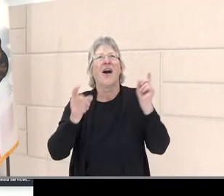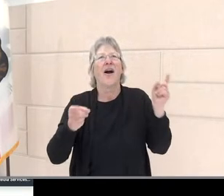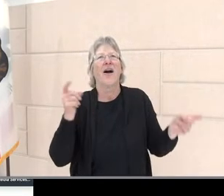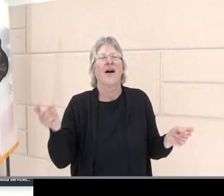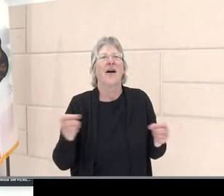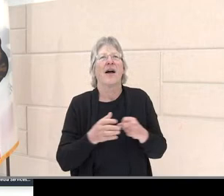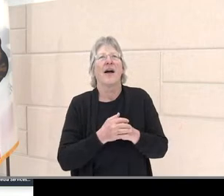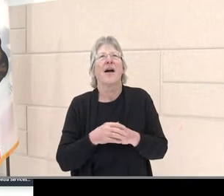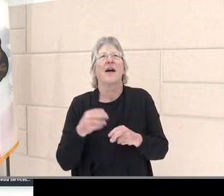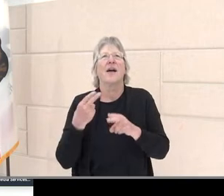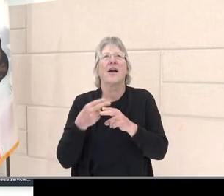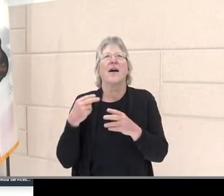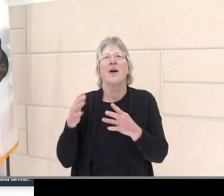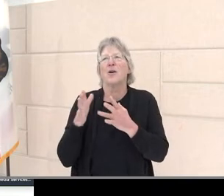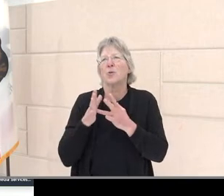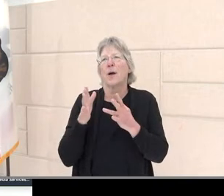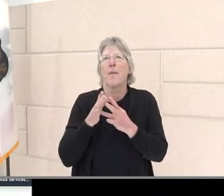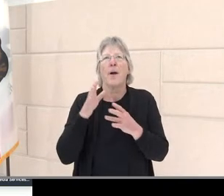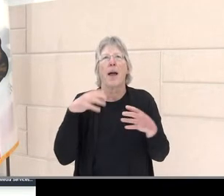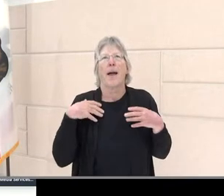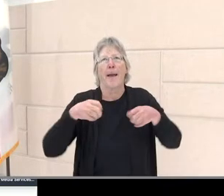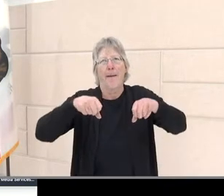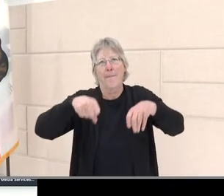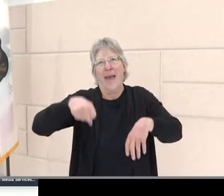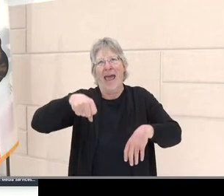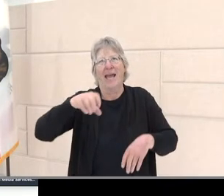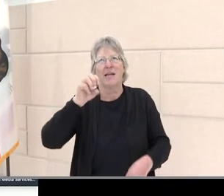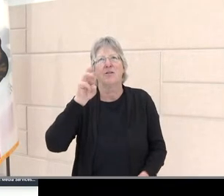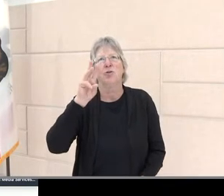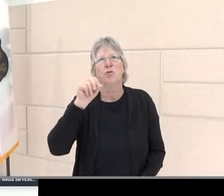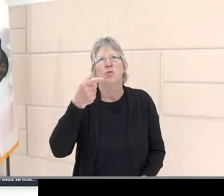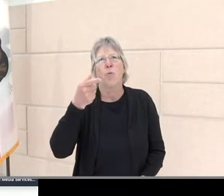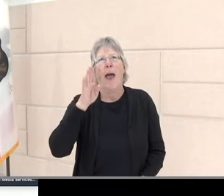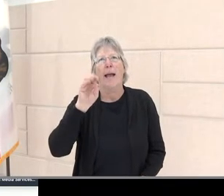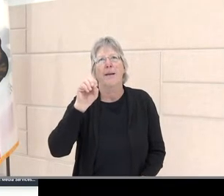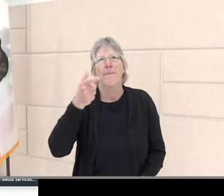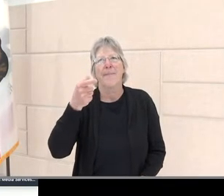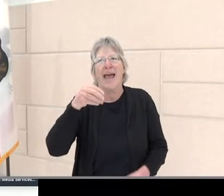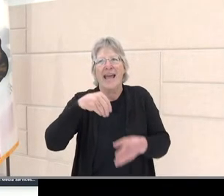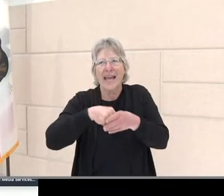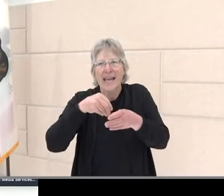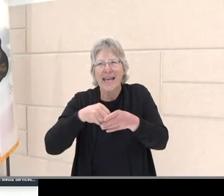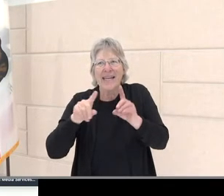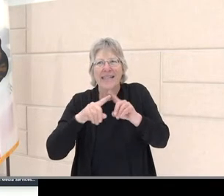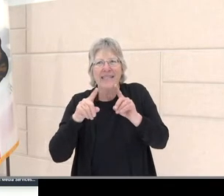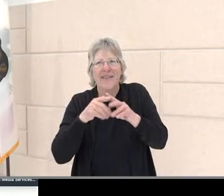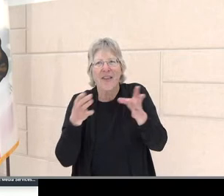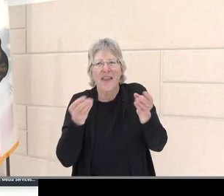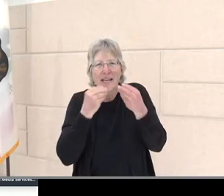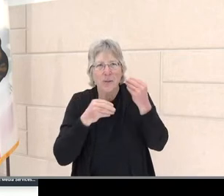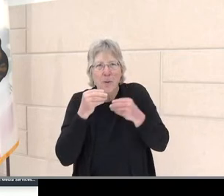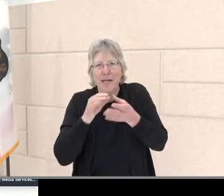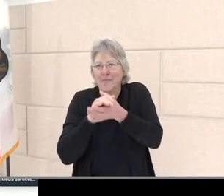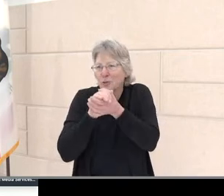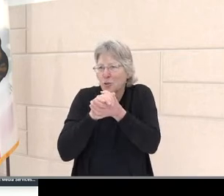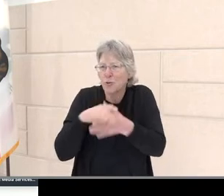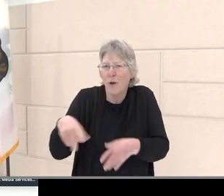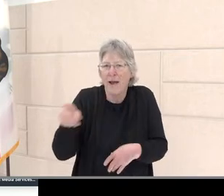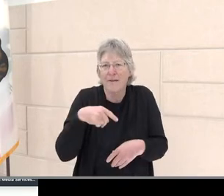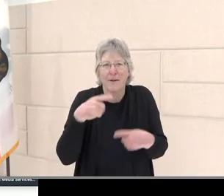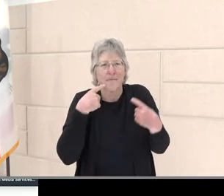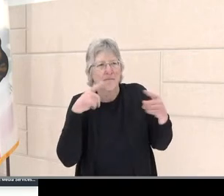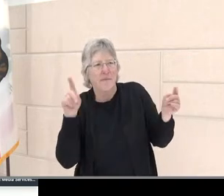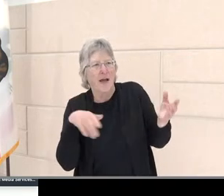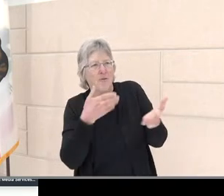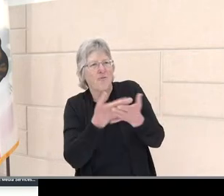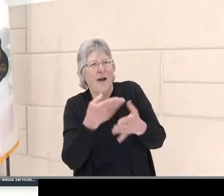ងសាលារៀនហើយយើងអាចចែកផ្ដល់ជាថងស្ពាយហើយនៅក្នុងនឹងវាមានជា